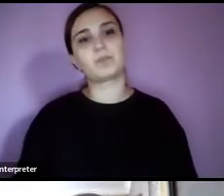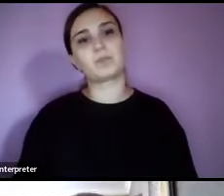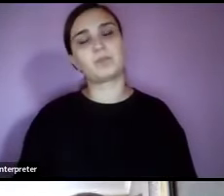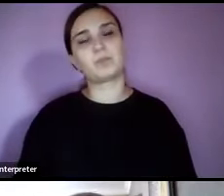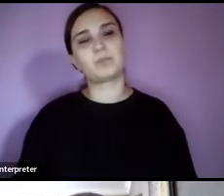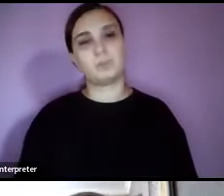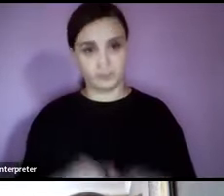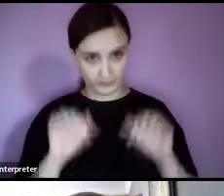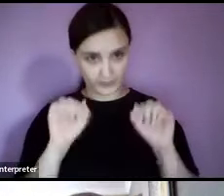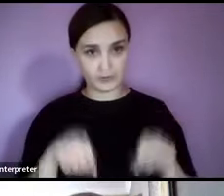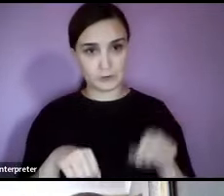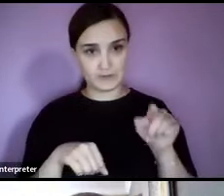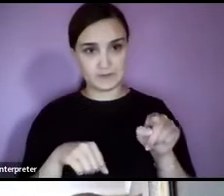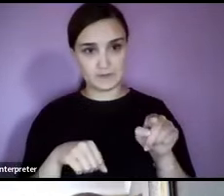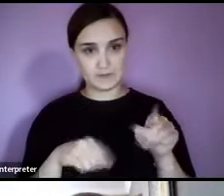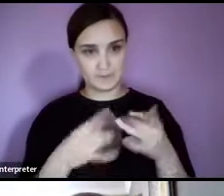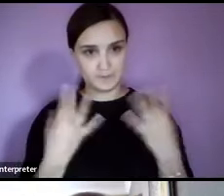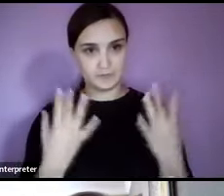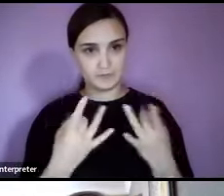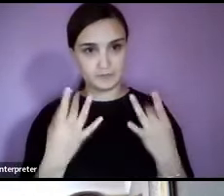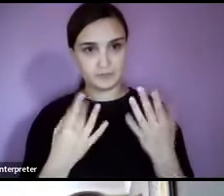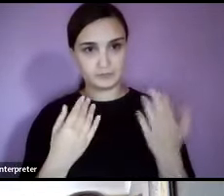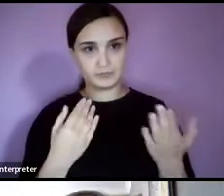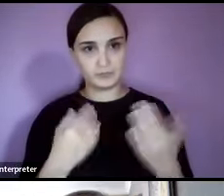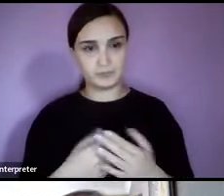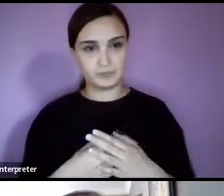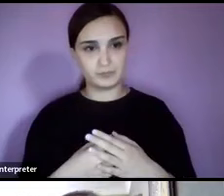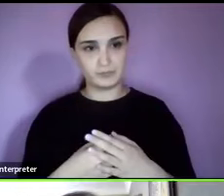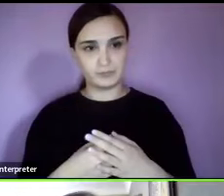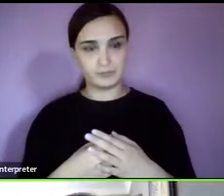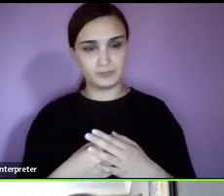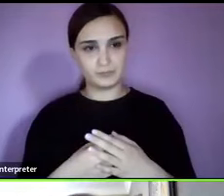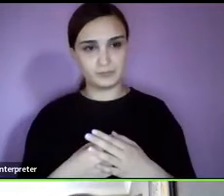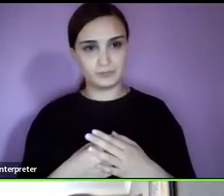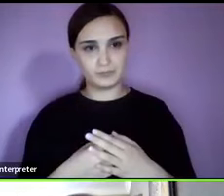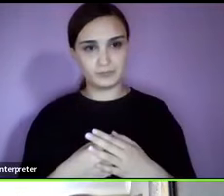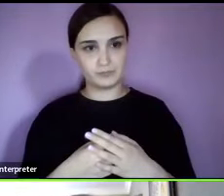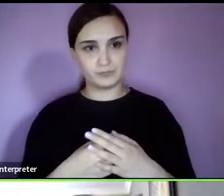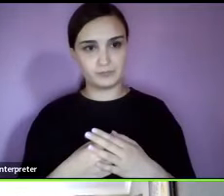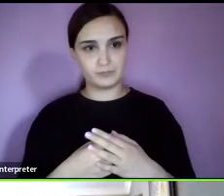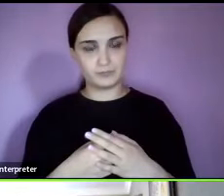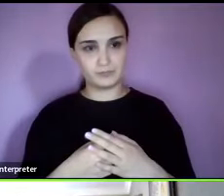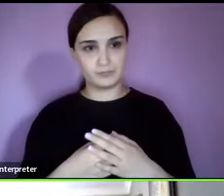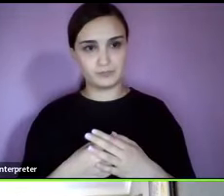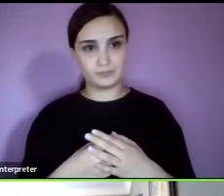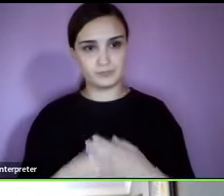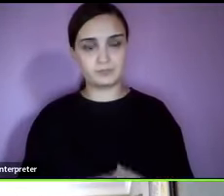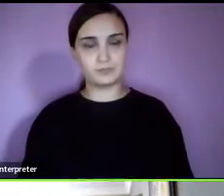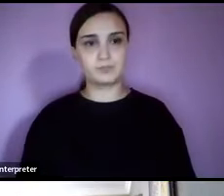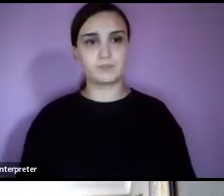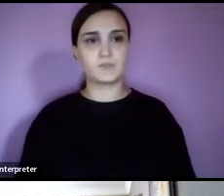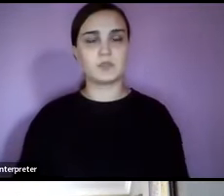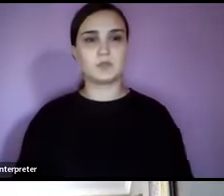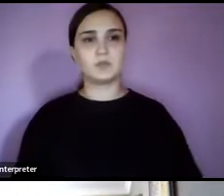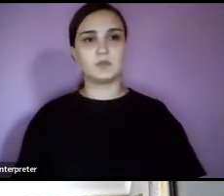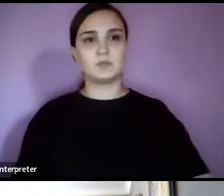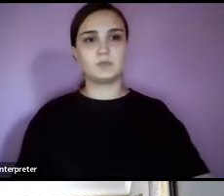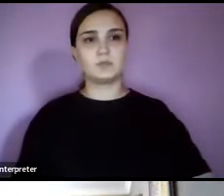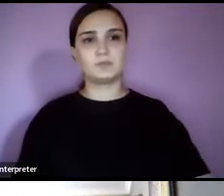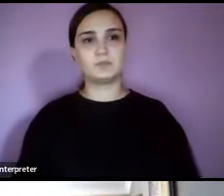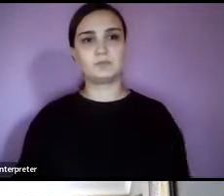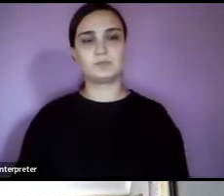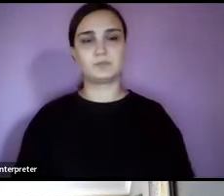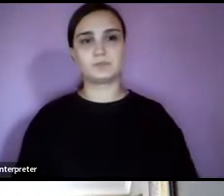could you just... Yeah, this was a question. I'll translate. Or do you want to ask that in Georgian first? Yes, sure. Მე ესეთი